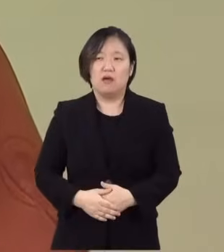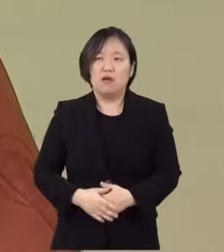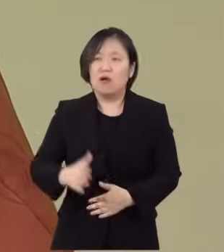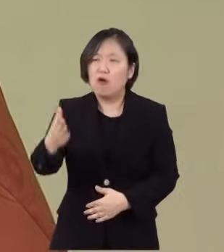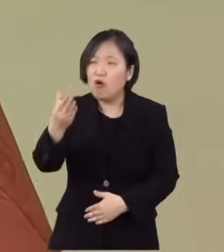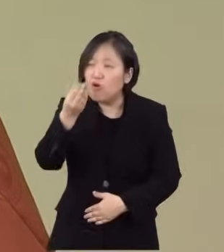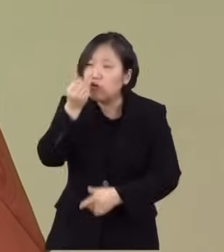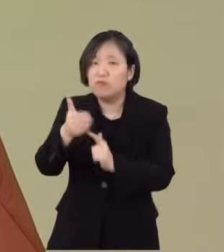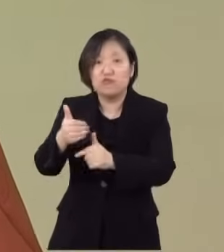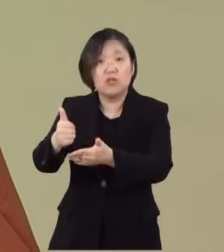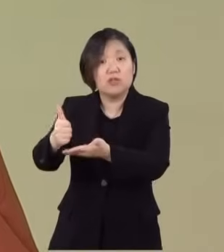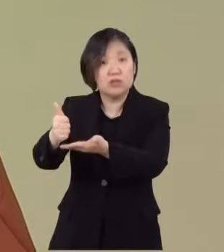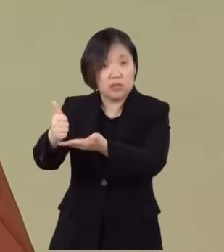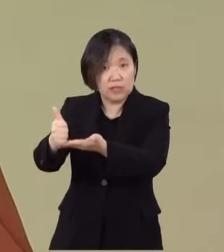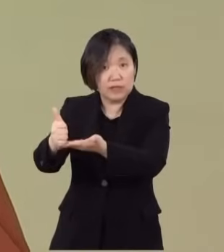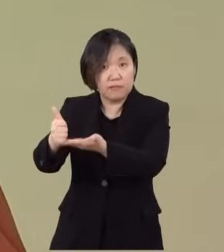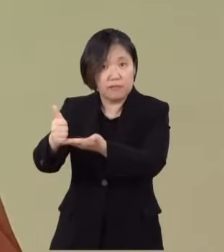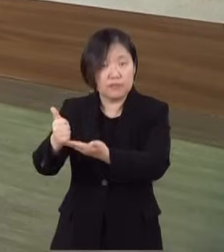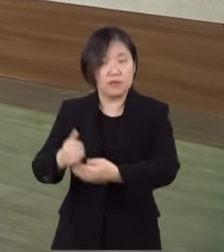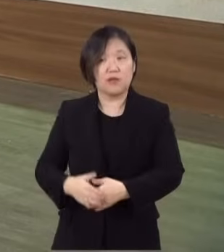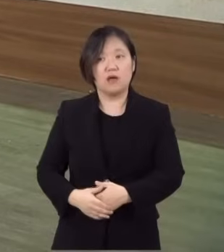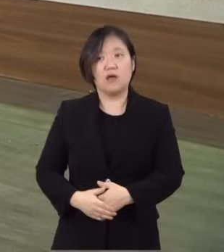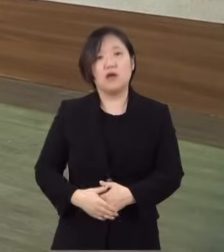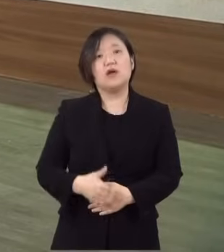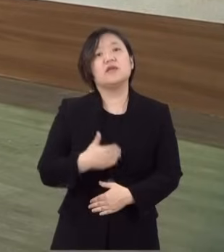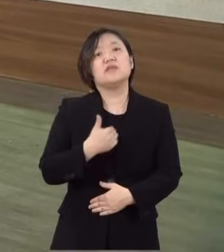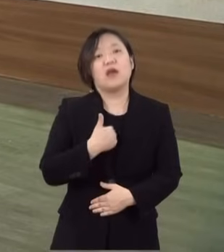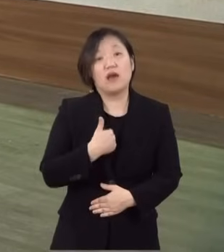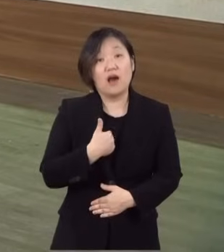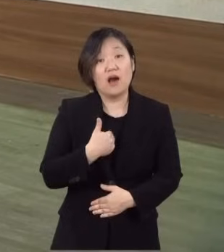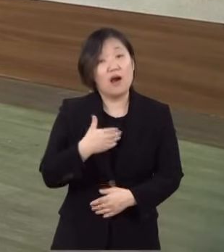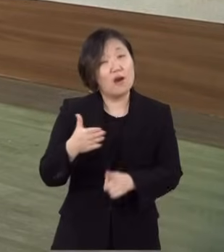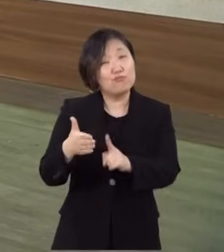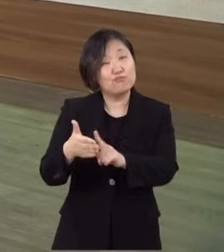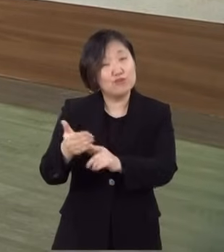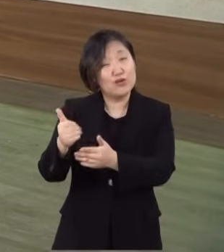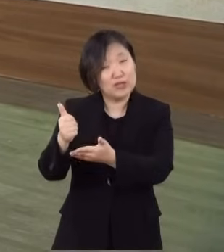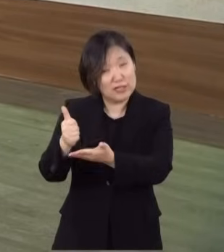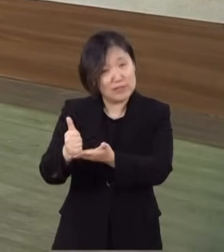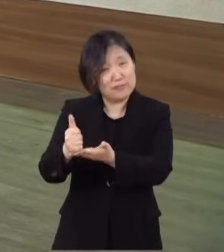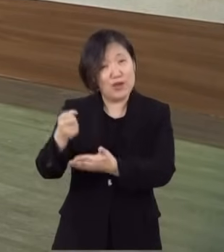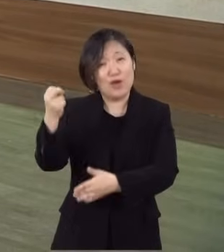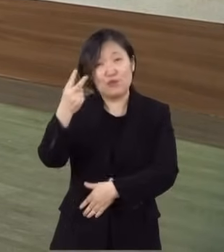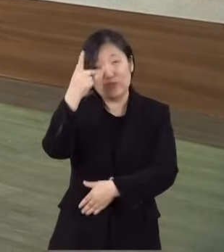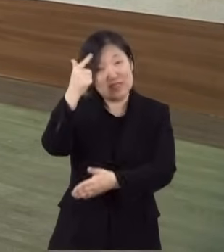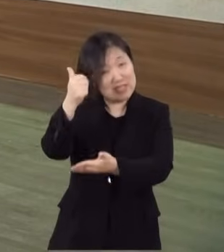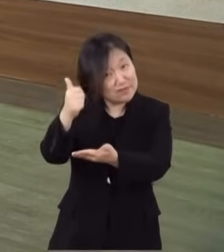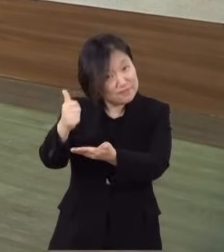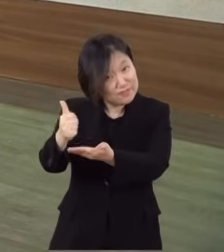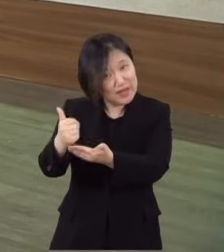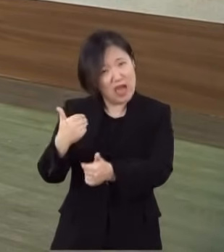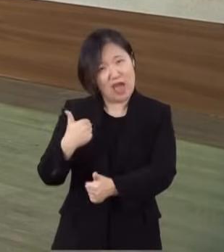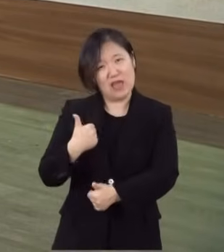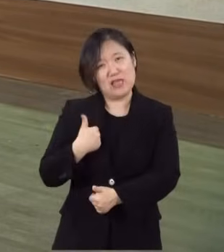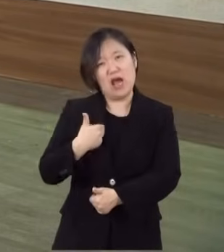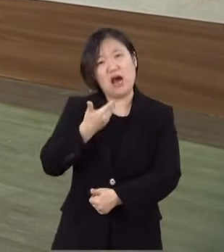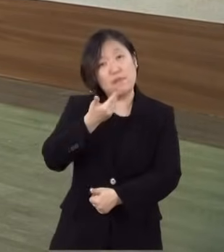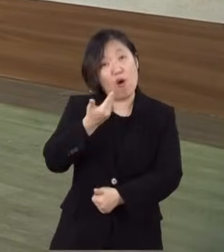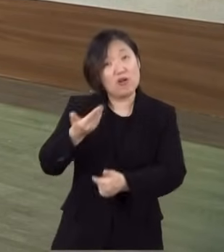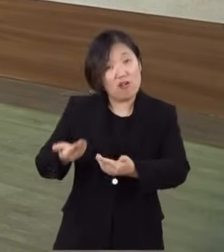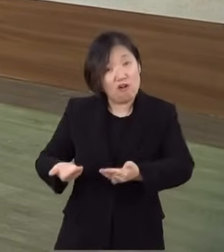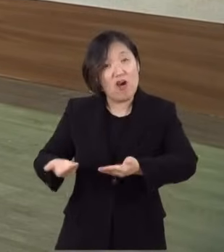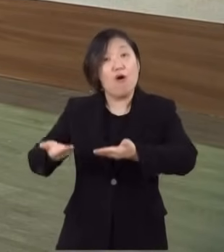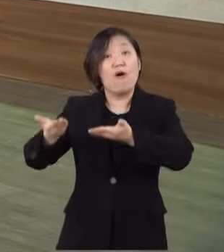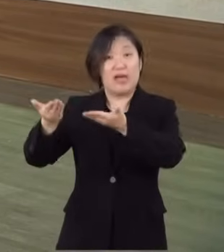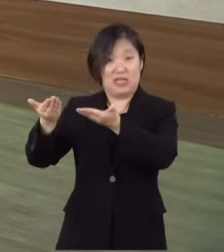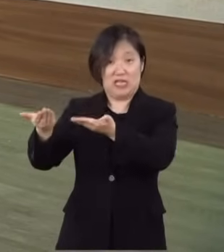거룩하신 부처님이시여 제가 오늘 부처님과 스님들께